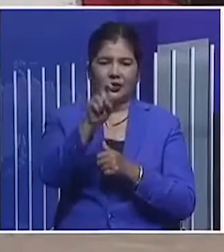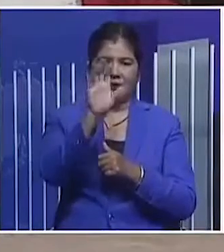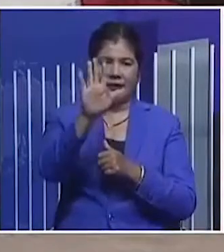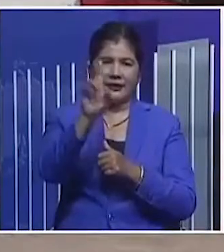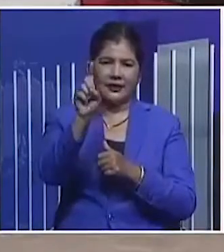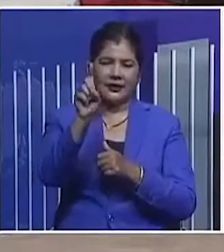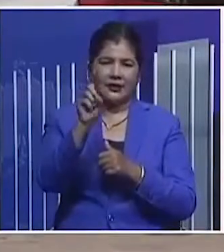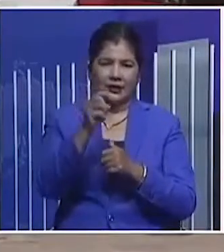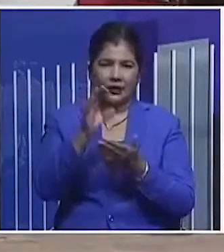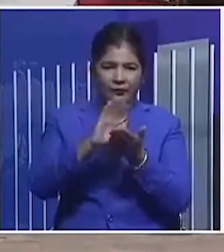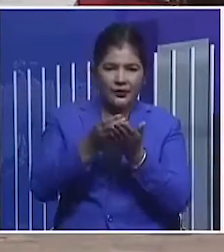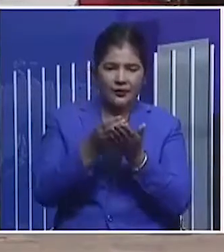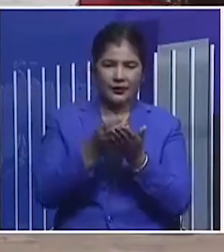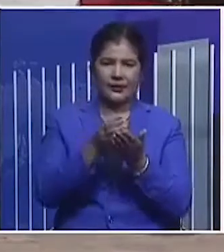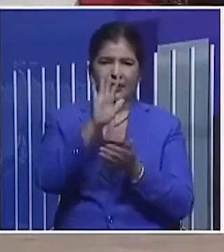67.51% र पुँजीगततर्फ